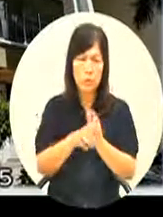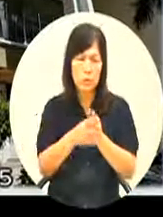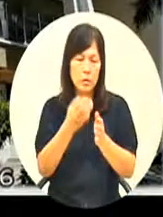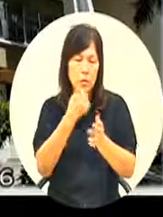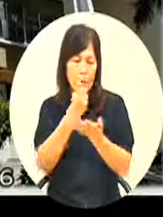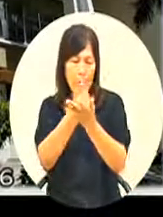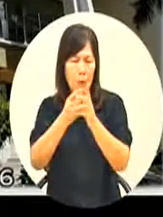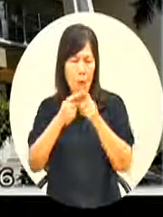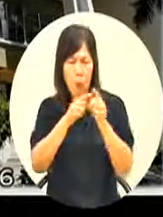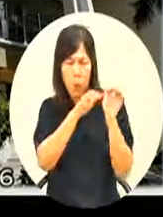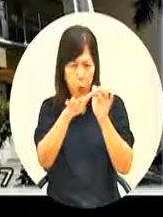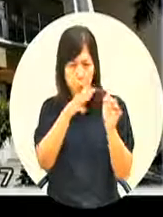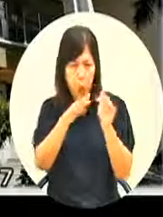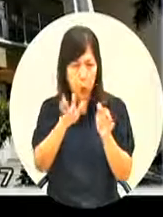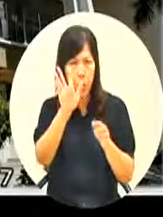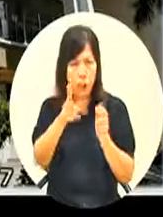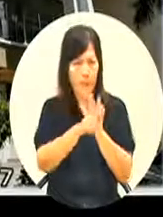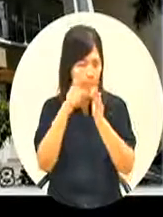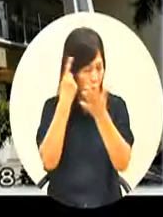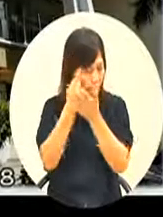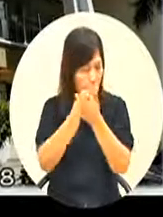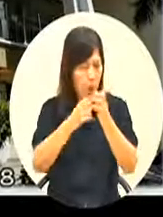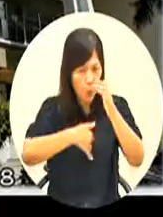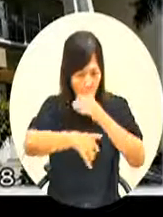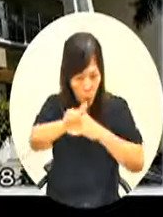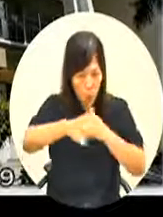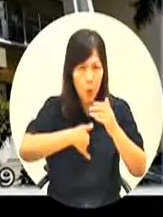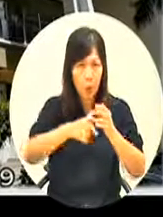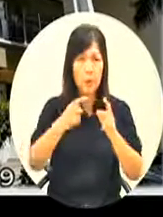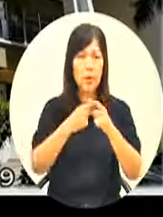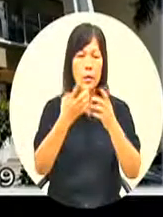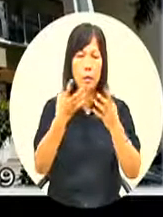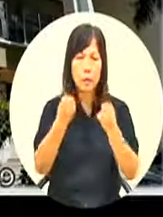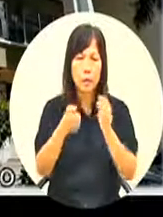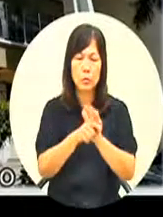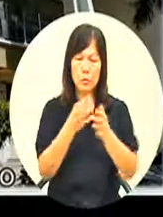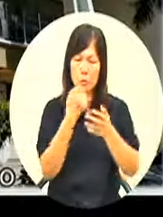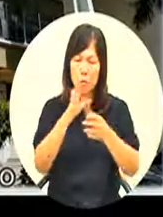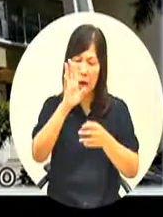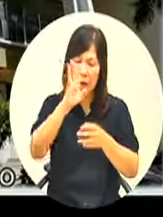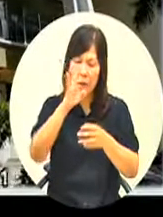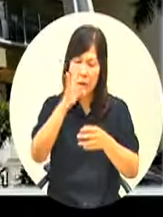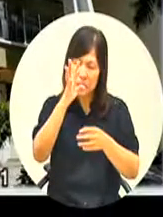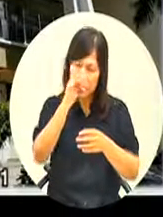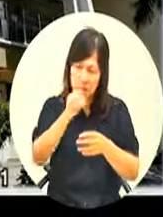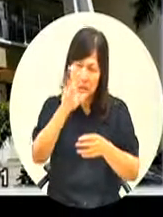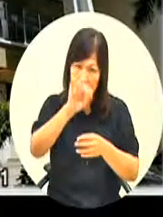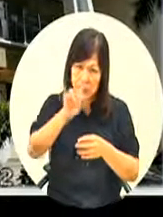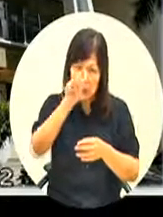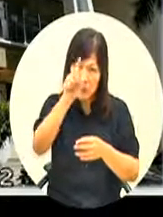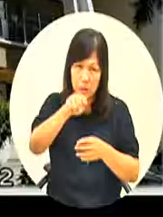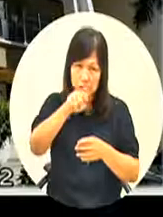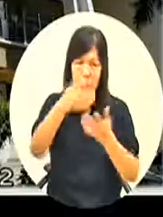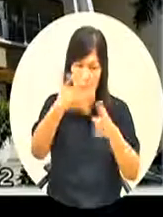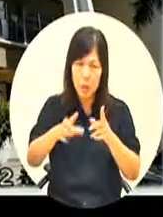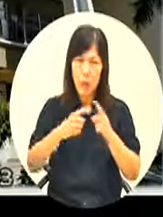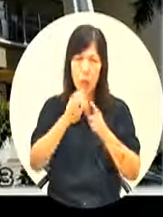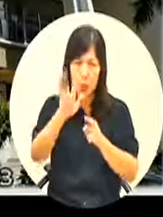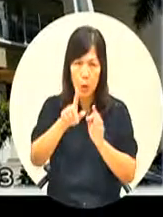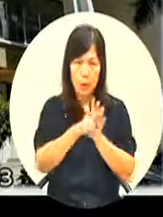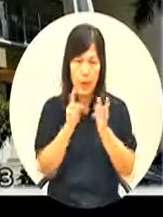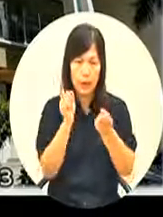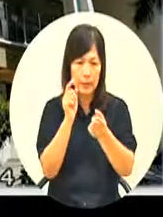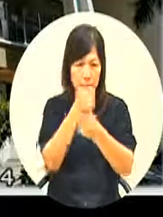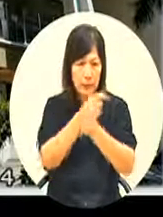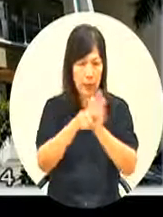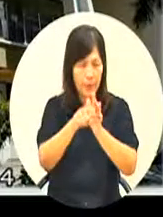高，它几乎每一天进出的人数哦都上千人左右，表示这样的活动中心在社